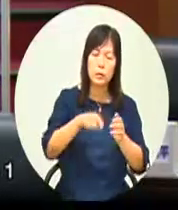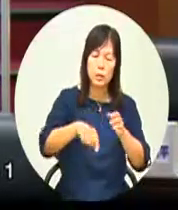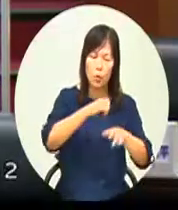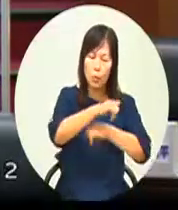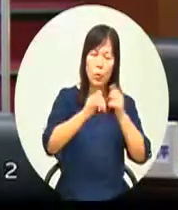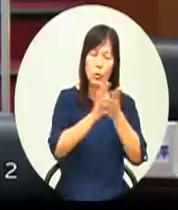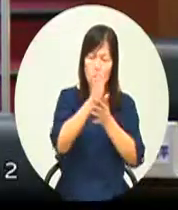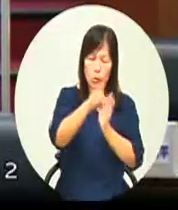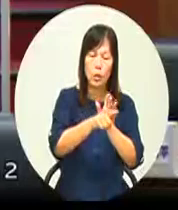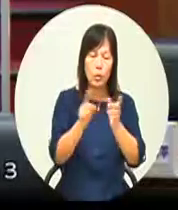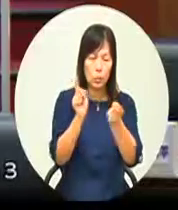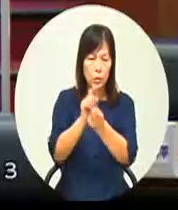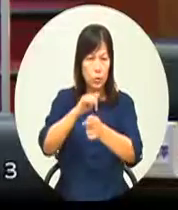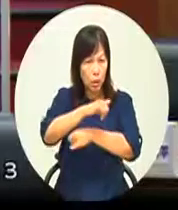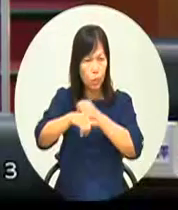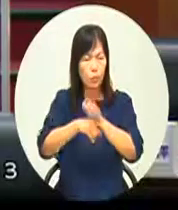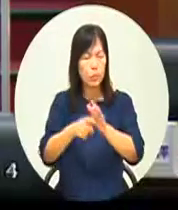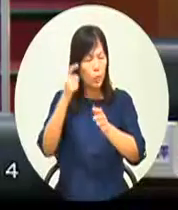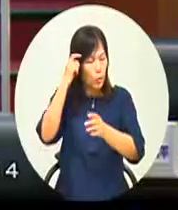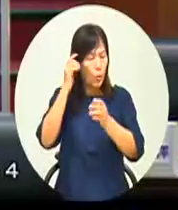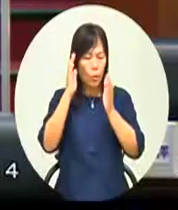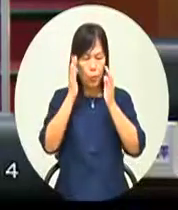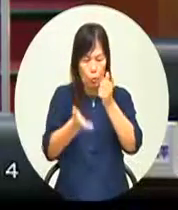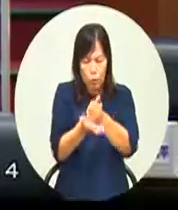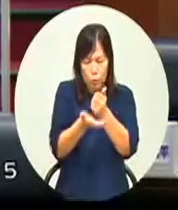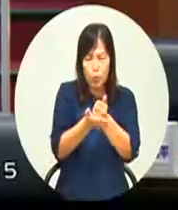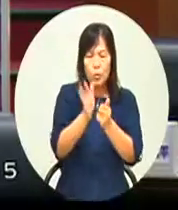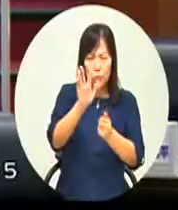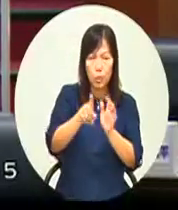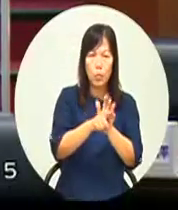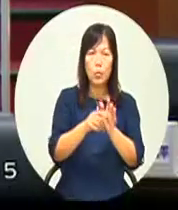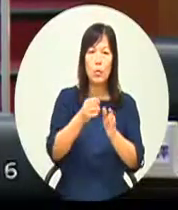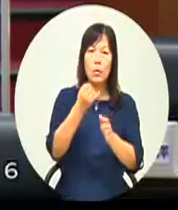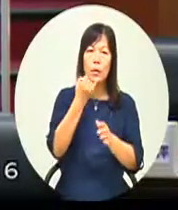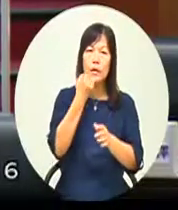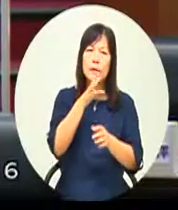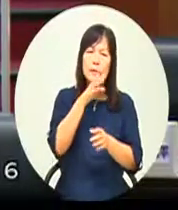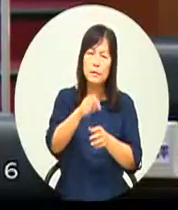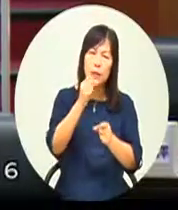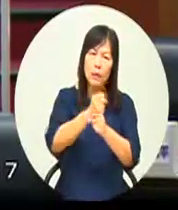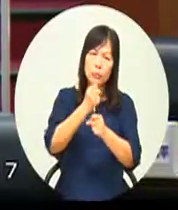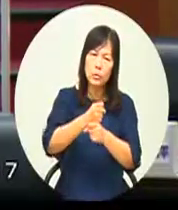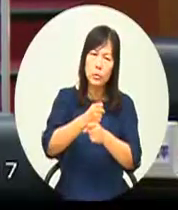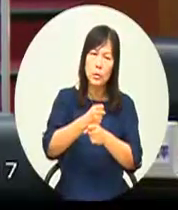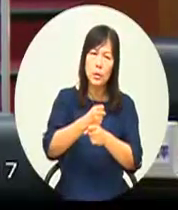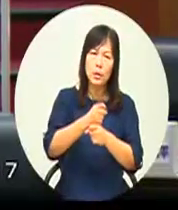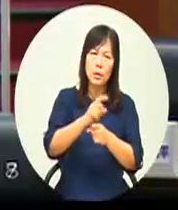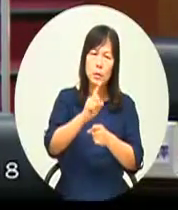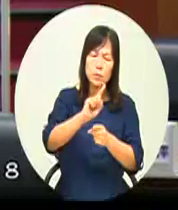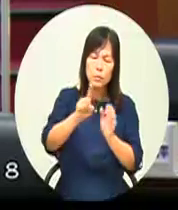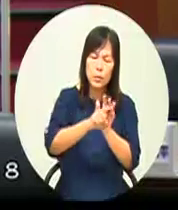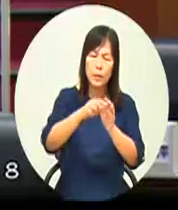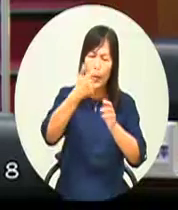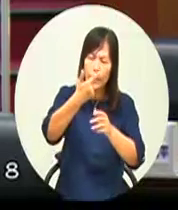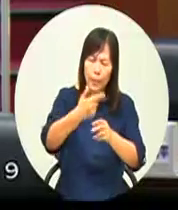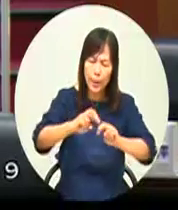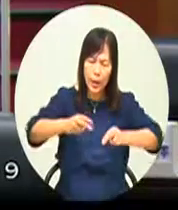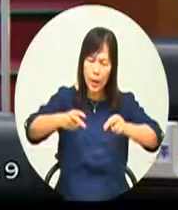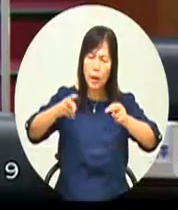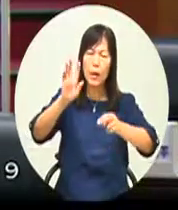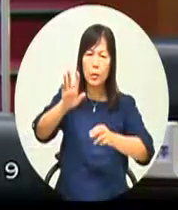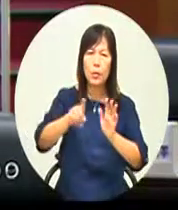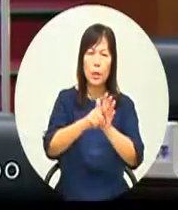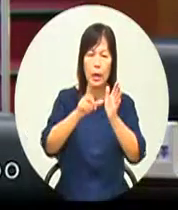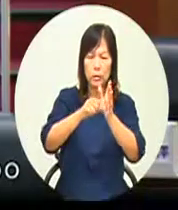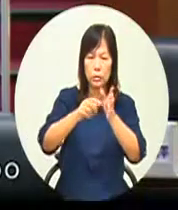我对这样的一个活动其实持正面态度，只是它的执行方式至少到目前为止慢慢的改进了。那其实日期